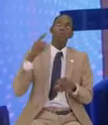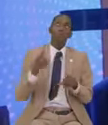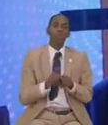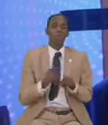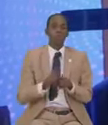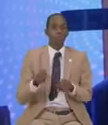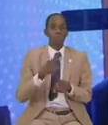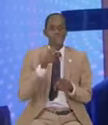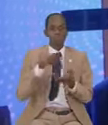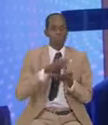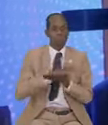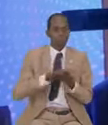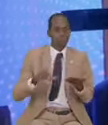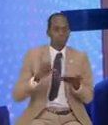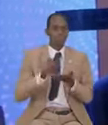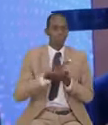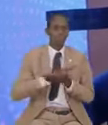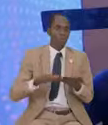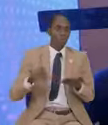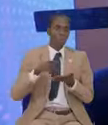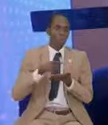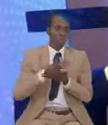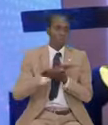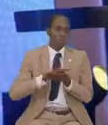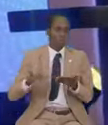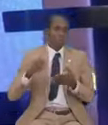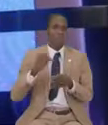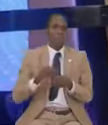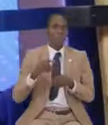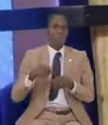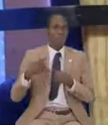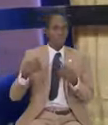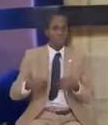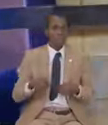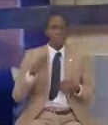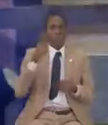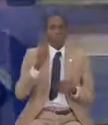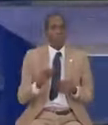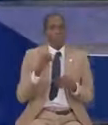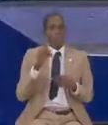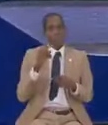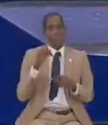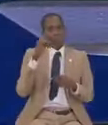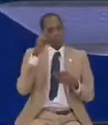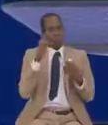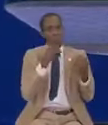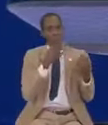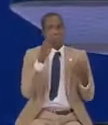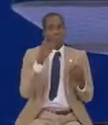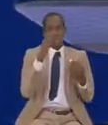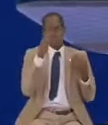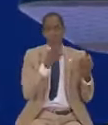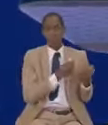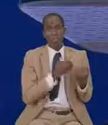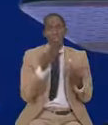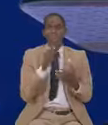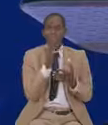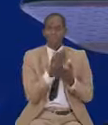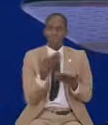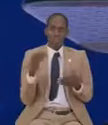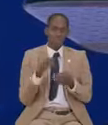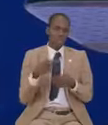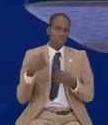il va purifier le sanctifier ayant purifier leur cœur par la foi ce qu'il fait c'est que il y a quelque chose dans le cœur naturellement